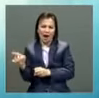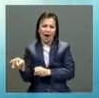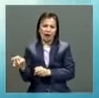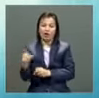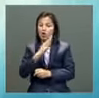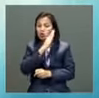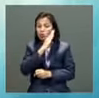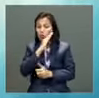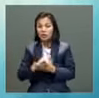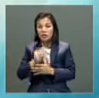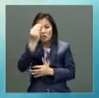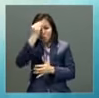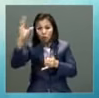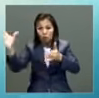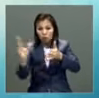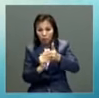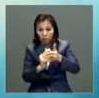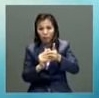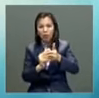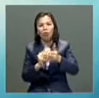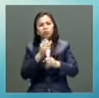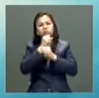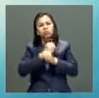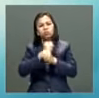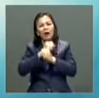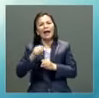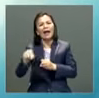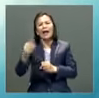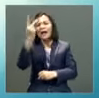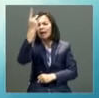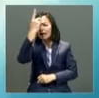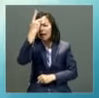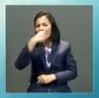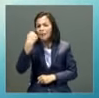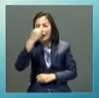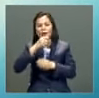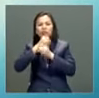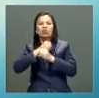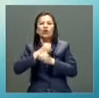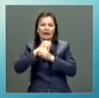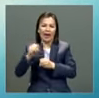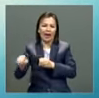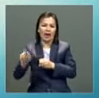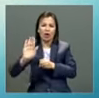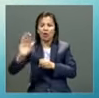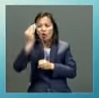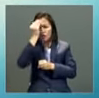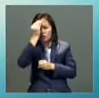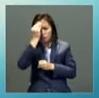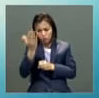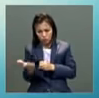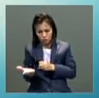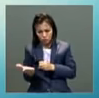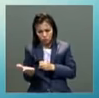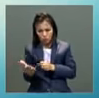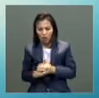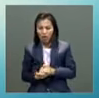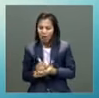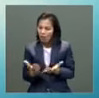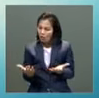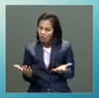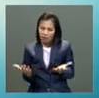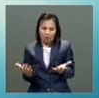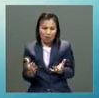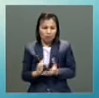การติดเชื้อขึ้นมาคนที่จะพูดง่ายๆรับกรรมมากที่สุดก็คือผู้สูงอายุที่นี่แหละครับที่จะต้องมากลายเป็นผู้ที่